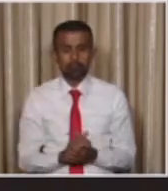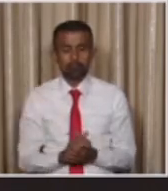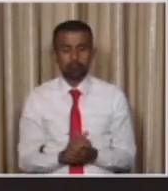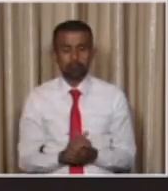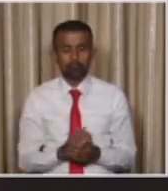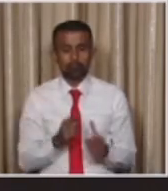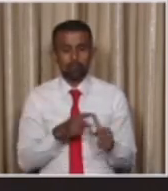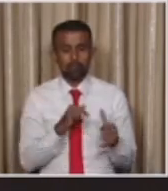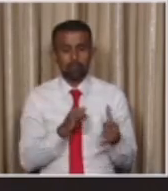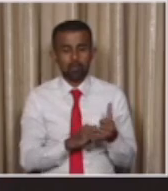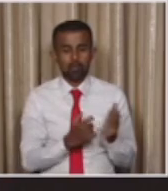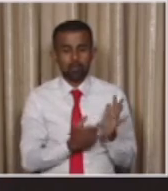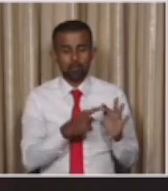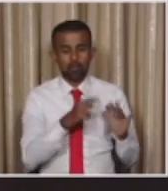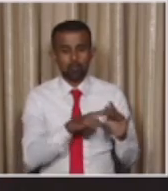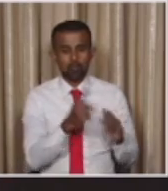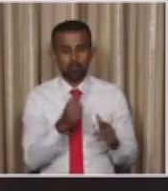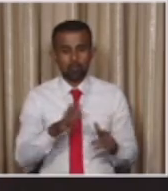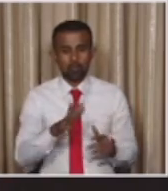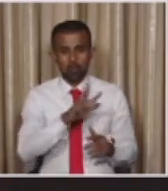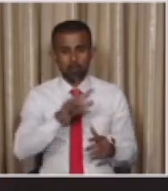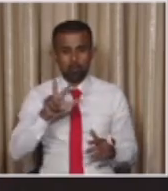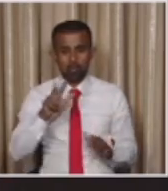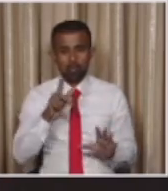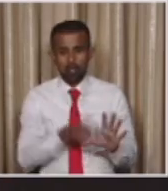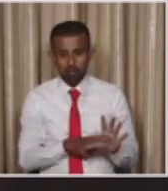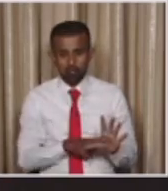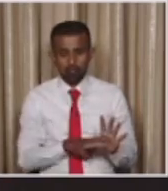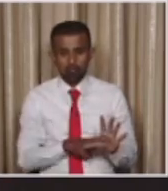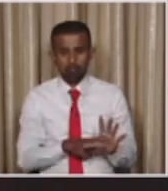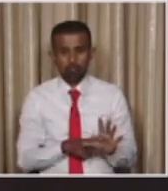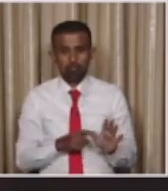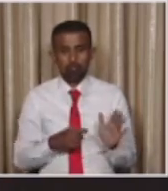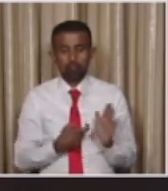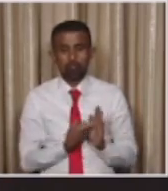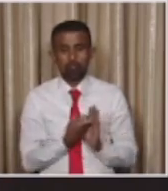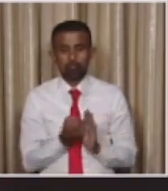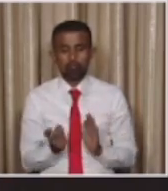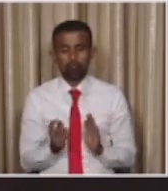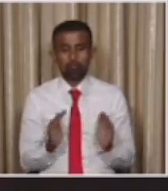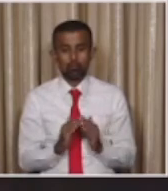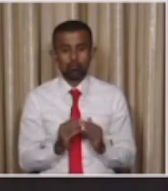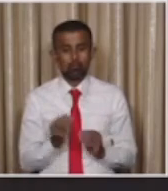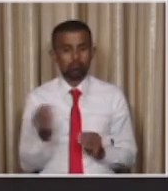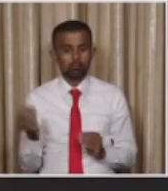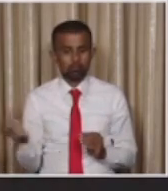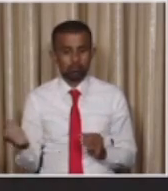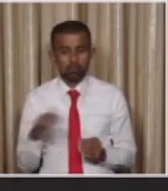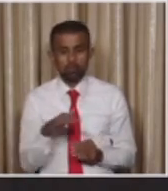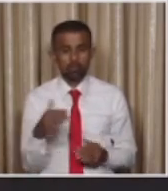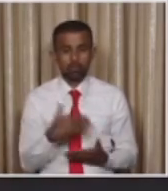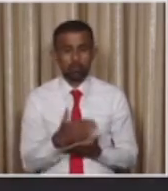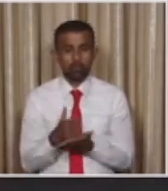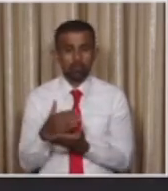අශ්‍රෆ් මැතිතුමා 1998 වර්ෂයේදී කරපු ඒ අනවසර පදිංචි කිරීම, ඒ වගේම ඉඩම් බෙදීම්